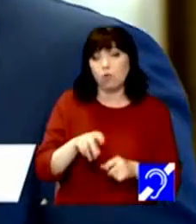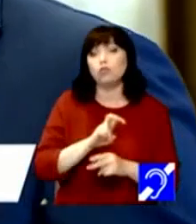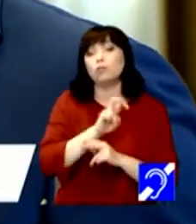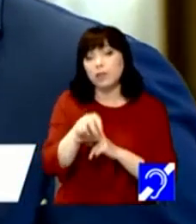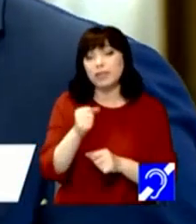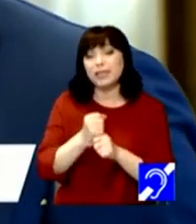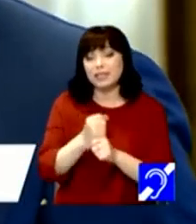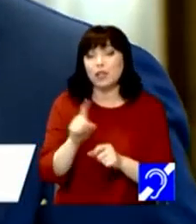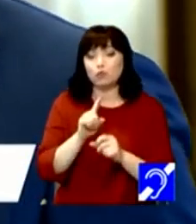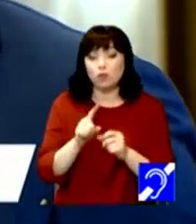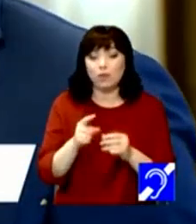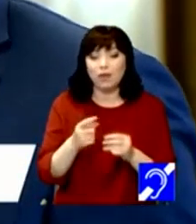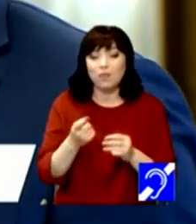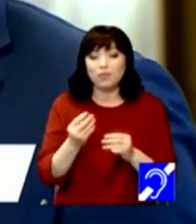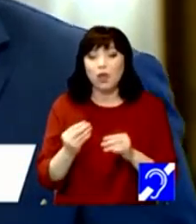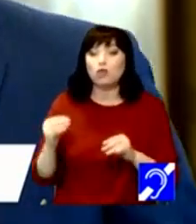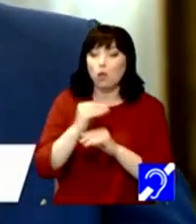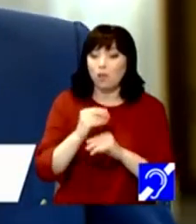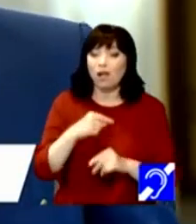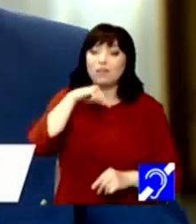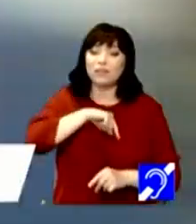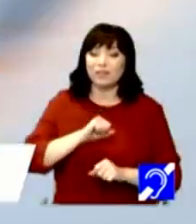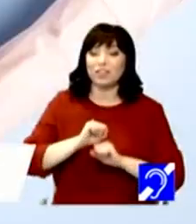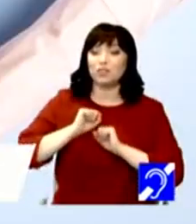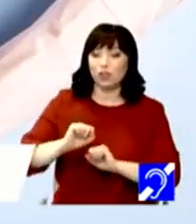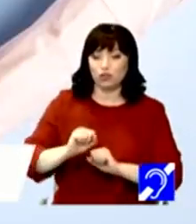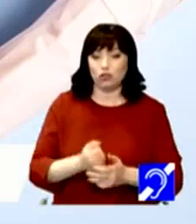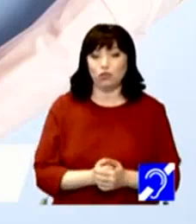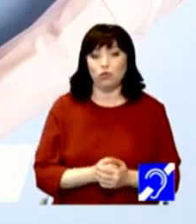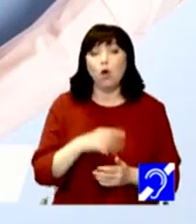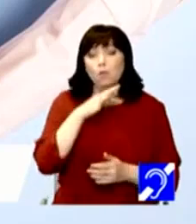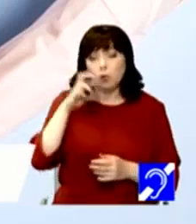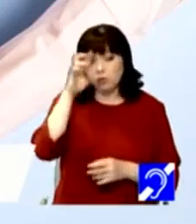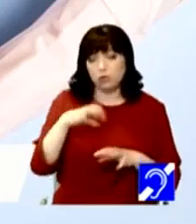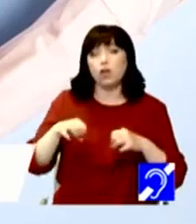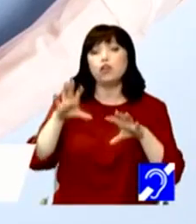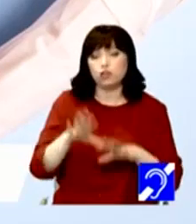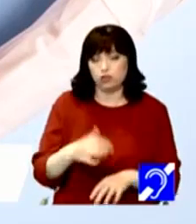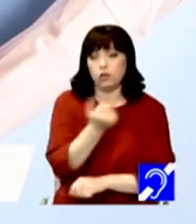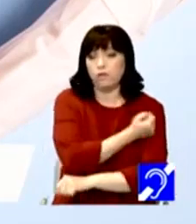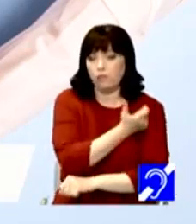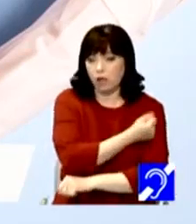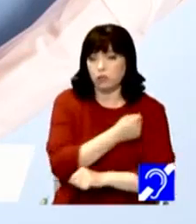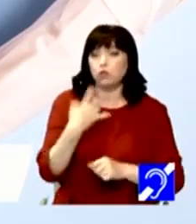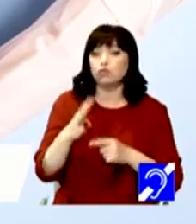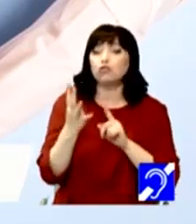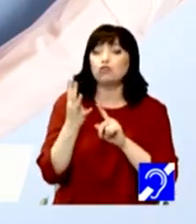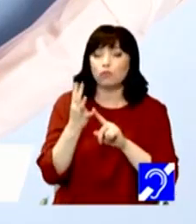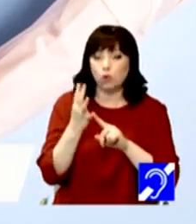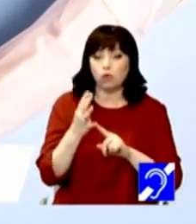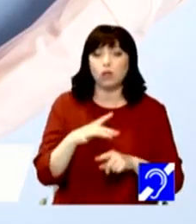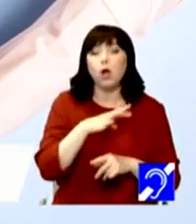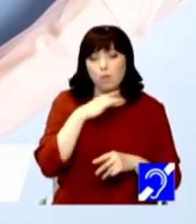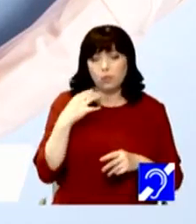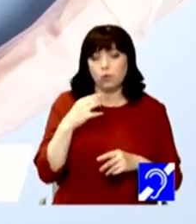adițională pentru a-ți reîmprospăta imunitatea dobândită cu dozele inițiale. Mai multe țări au decis deja imunizarea cu doza 4. În cele mai